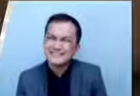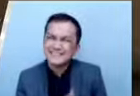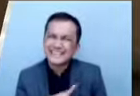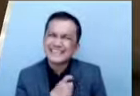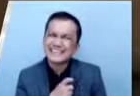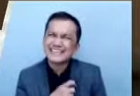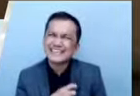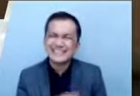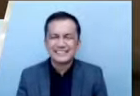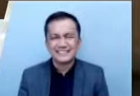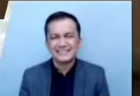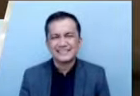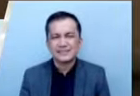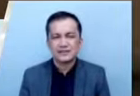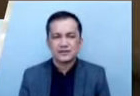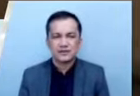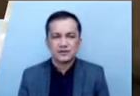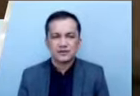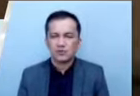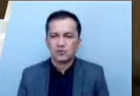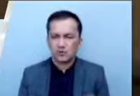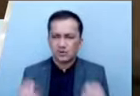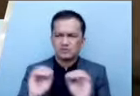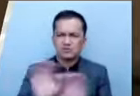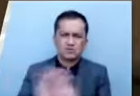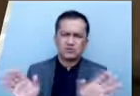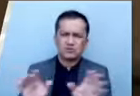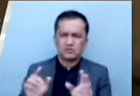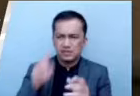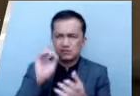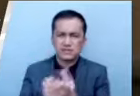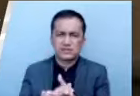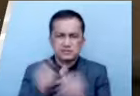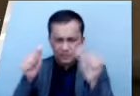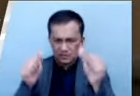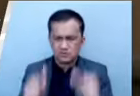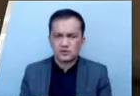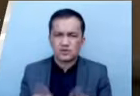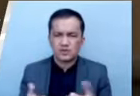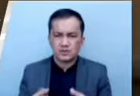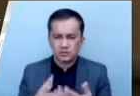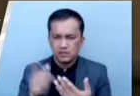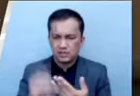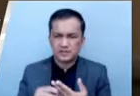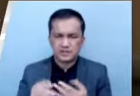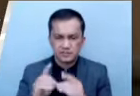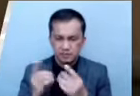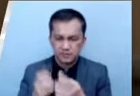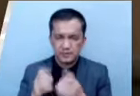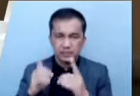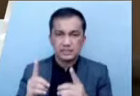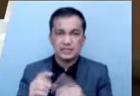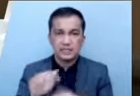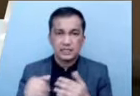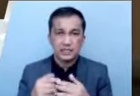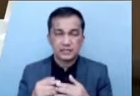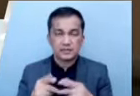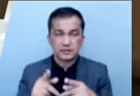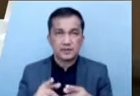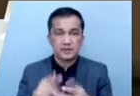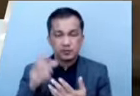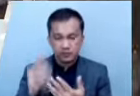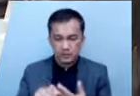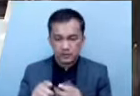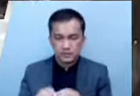Huwag maniwala sa ganitong mga post. Wala pong ganitong programa ang DepEd. Lahat po ng programa natin ay nilalagay natin sa ating